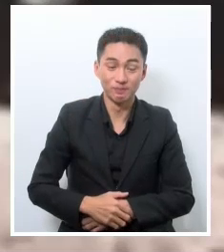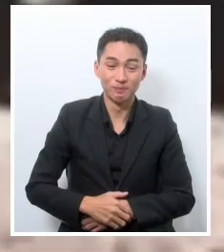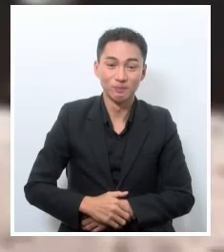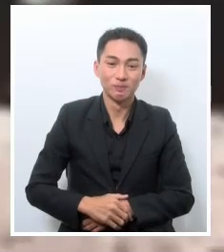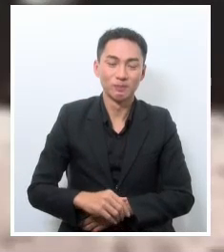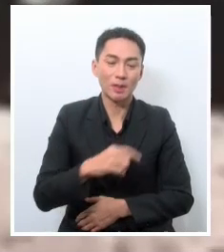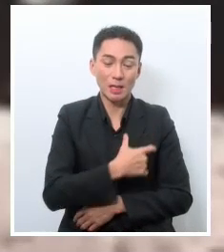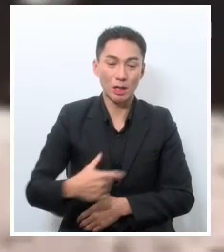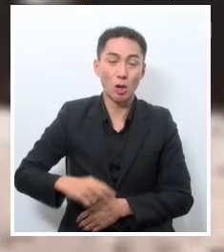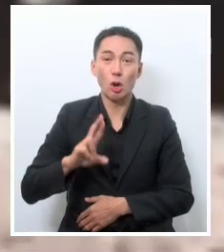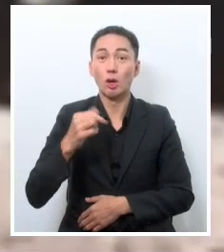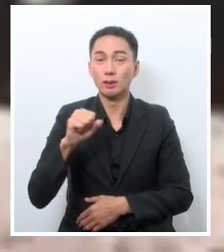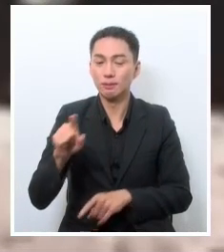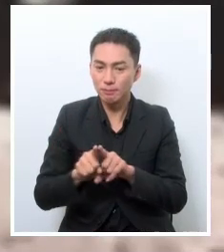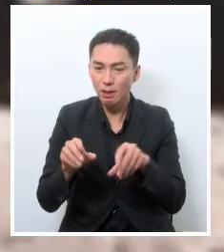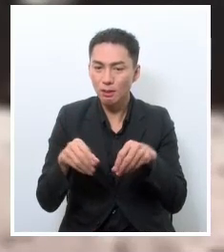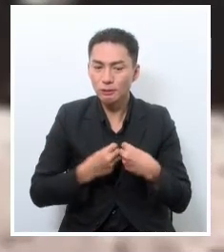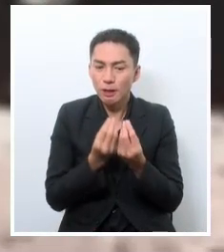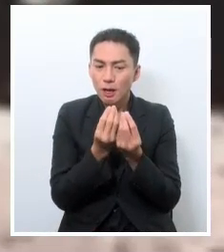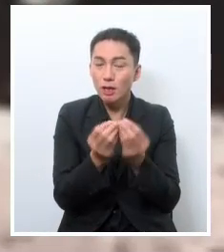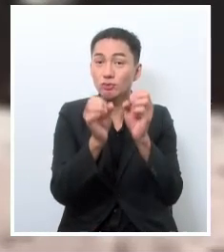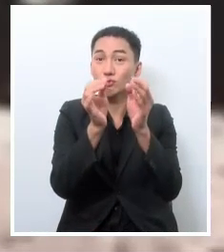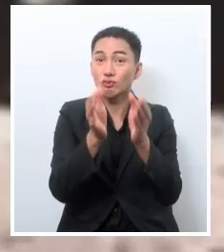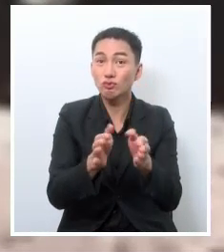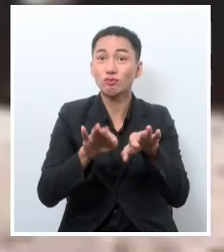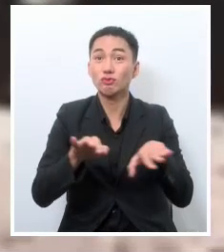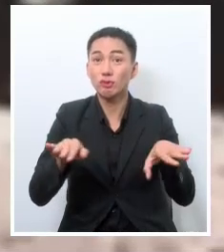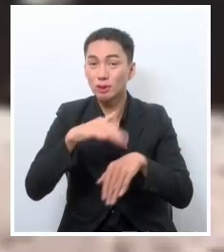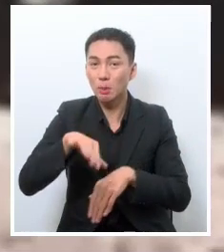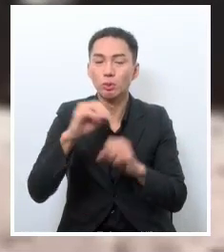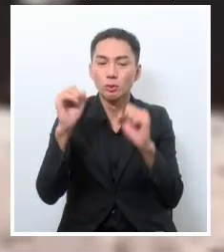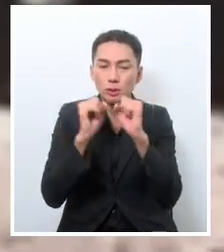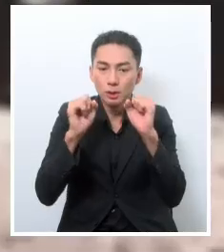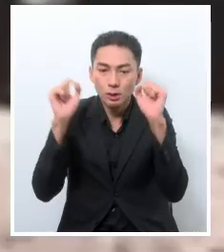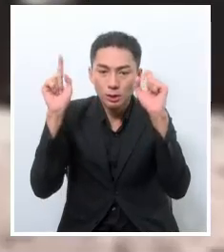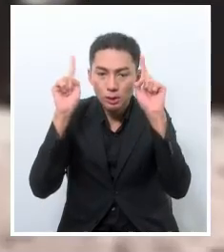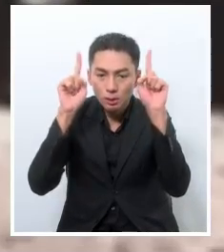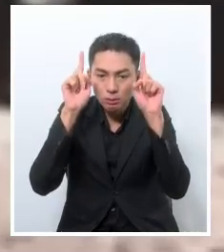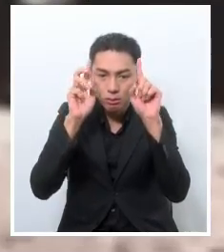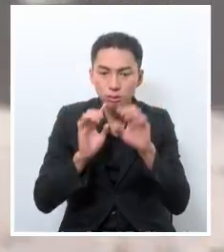กำลังใจแก่ครูและนักเรียนให้ทุกคนหายจากความหาดกลัวอย่างทั่ว